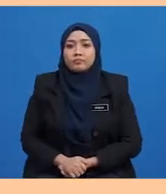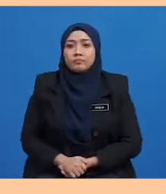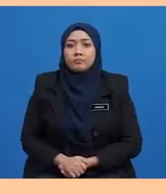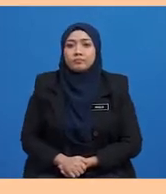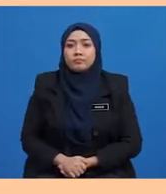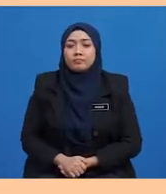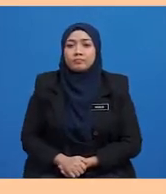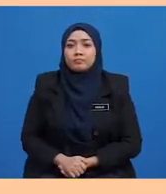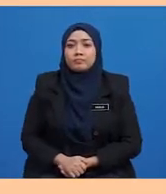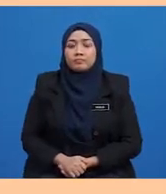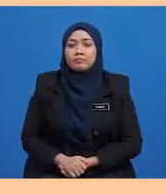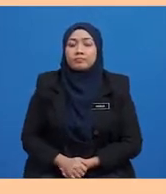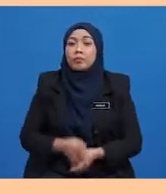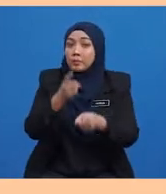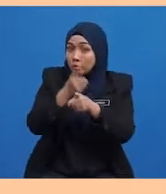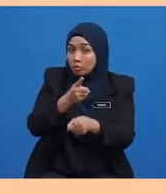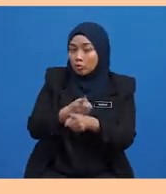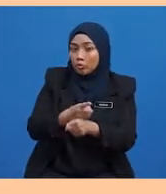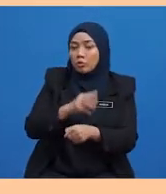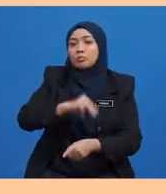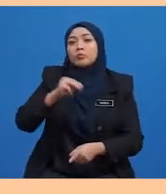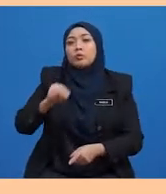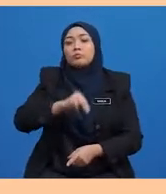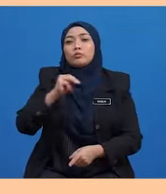Hebatnya, betul murid-murid cikgu.